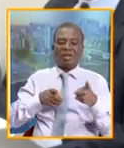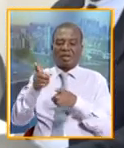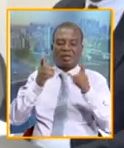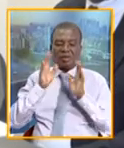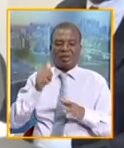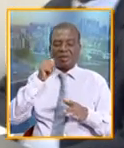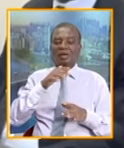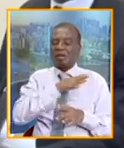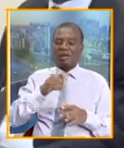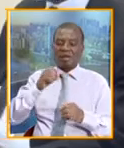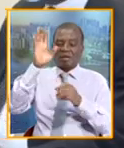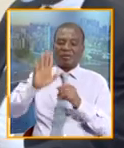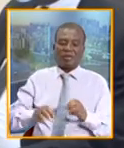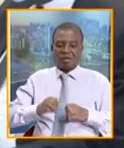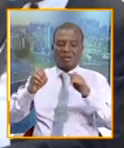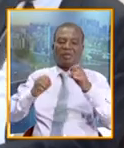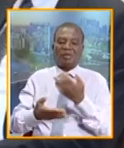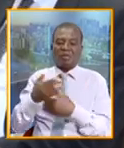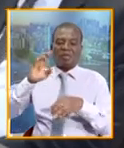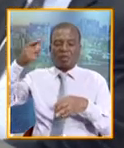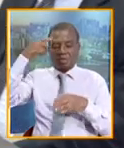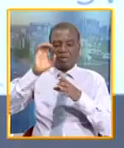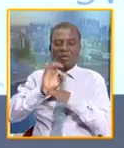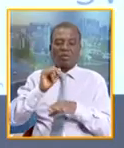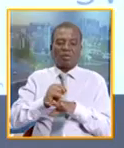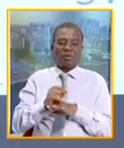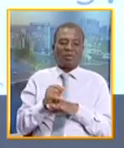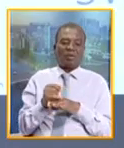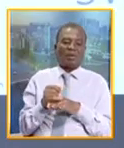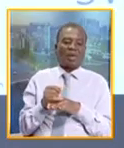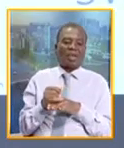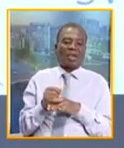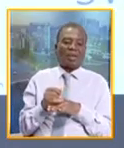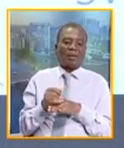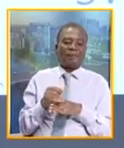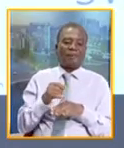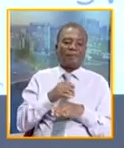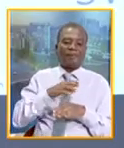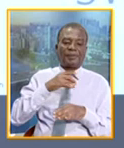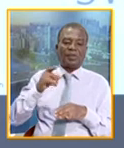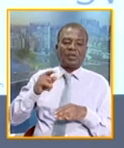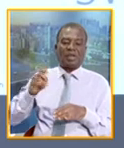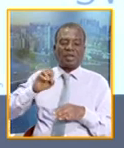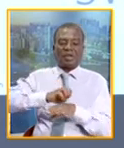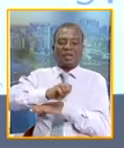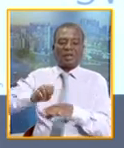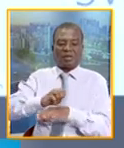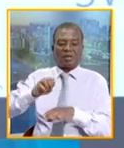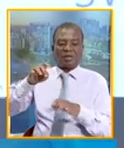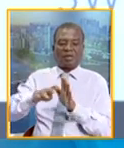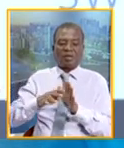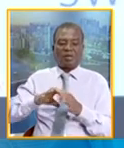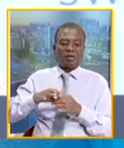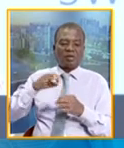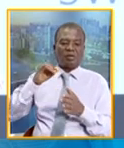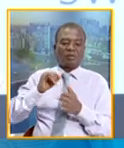a salué les efforts consentis par le gouvernement de Côte d'Ivoire. L'engagement fervent de la part des